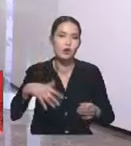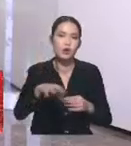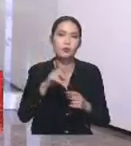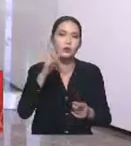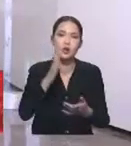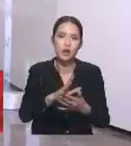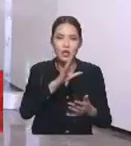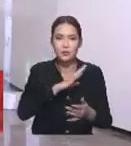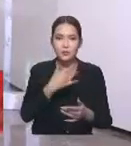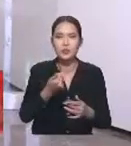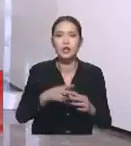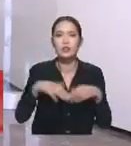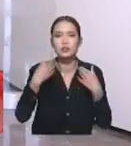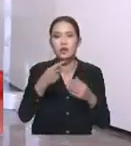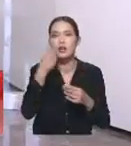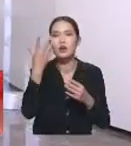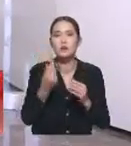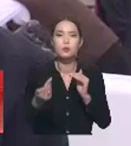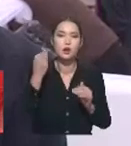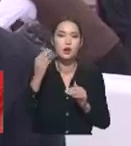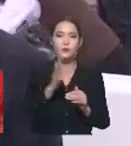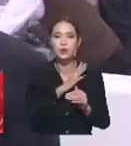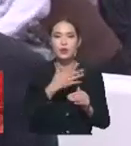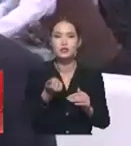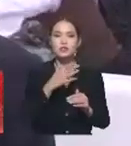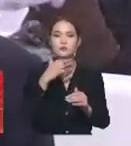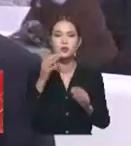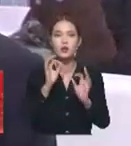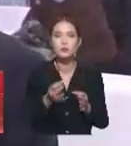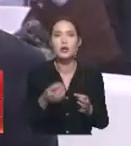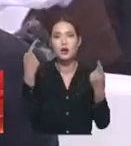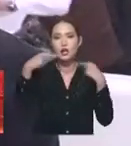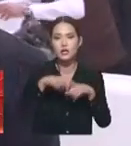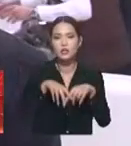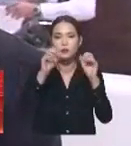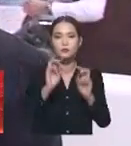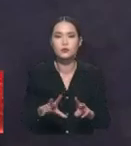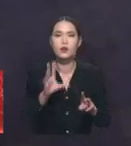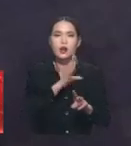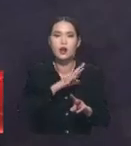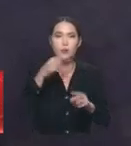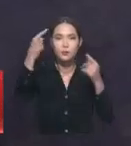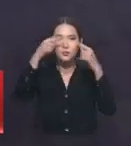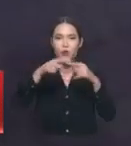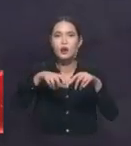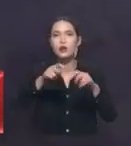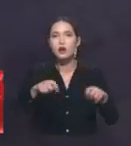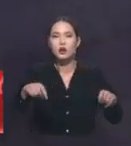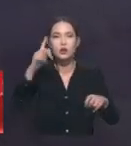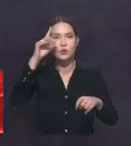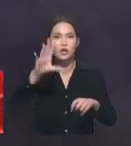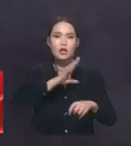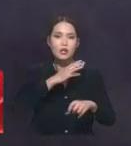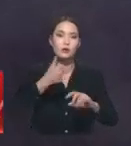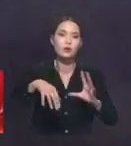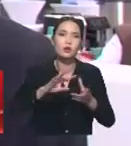Гибрат Адильбай 5 лет назад связал свою судьбу с цифровыми технологиями. Говорит, при выборе профессии не сомневался, поскольку будущее